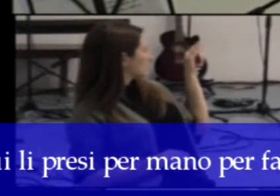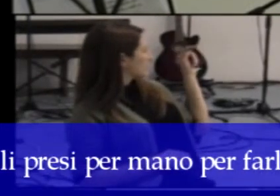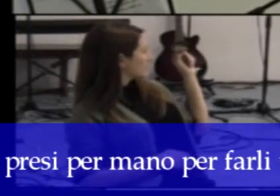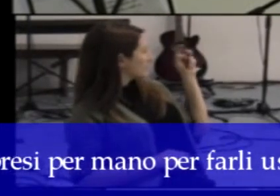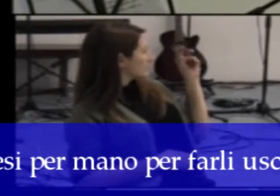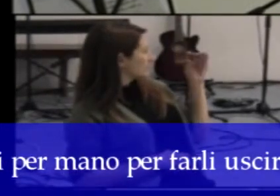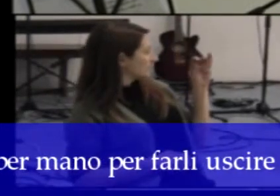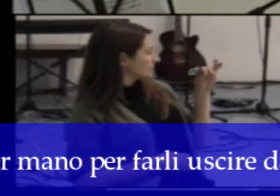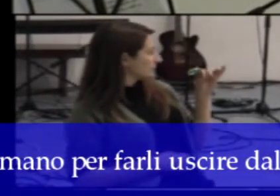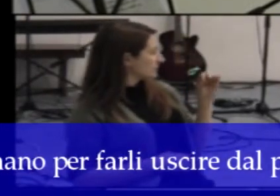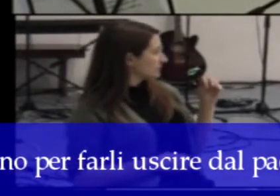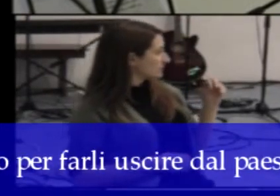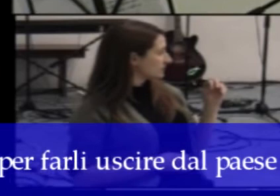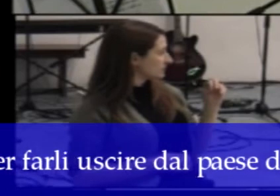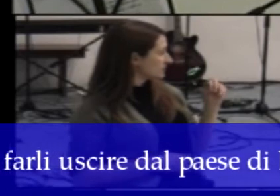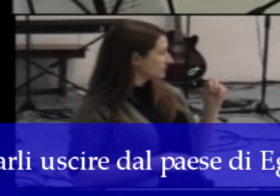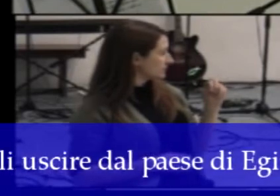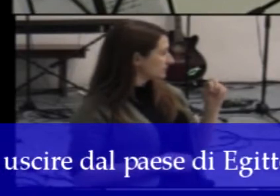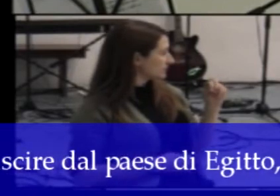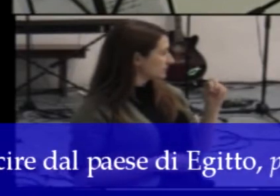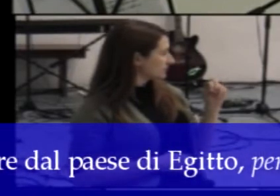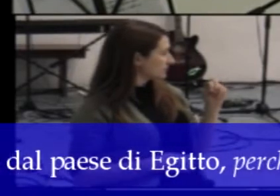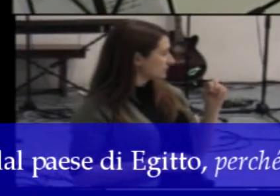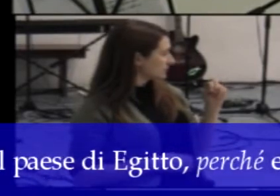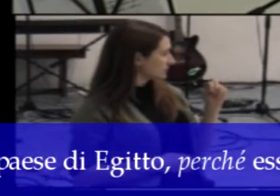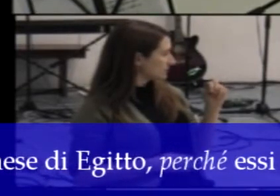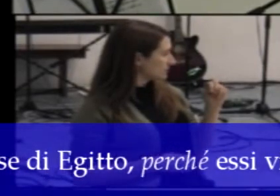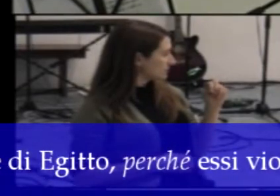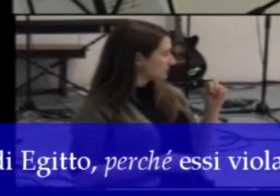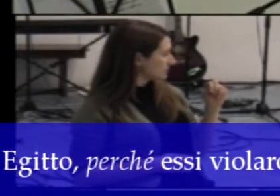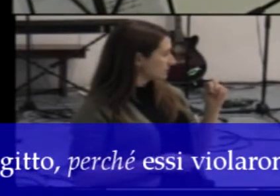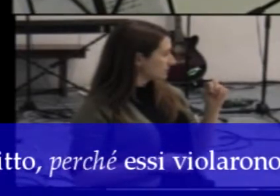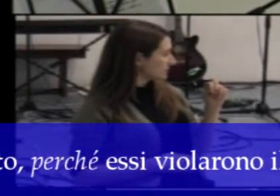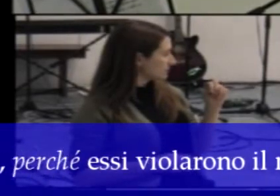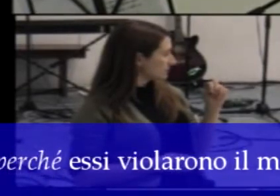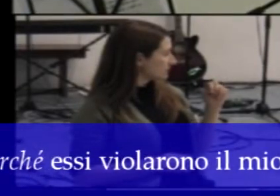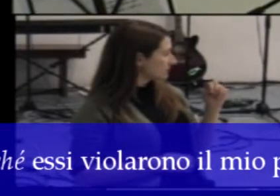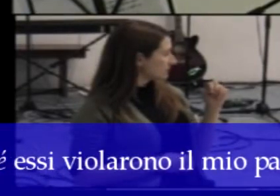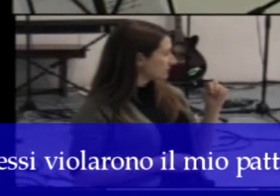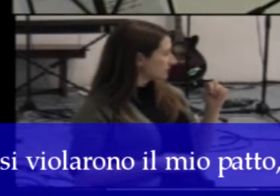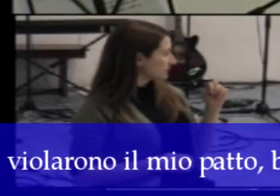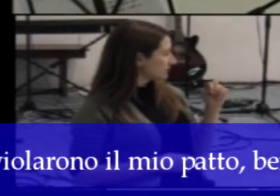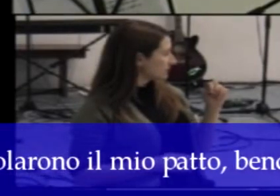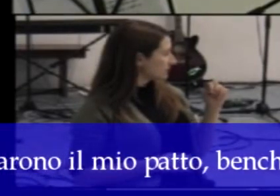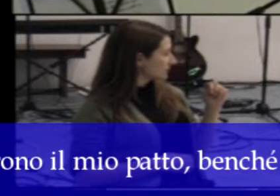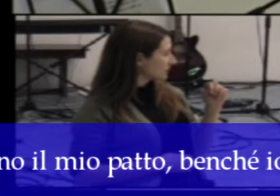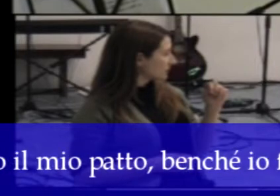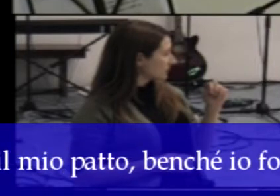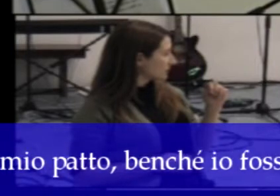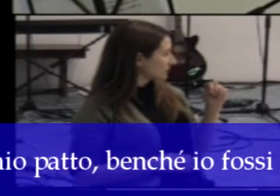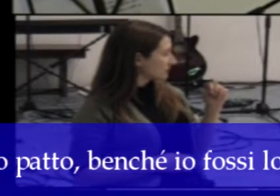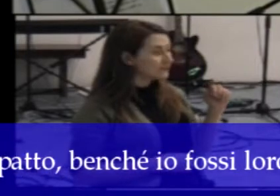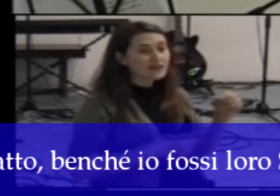paese dell'Egitto, ma un'alleanza che essi hanno violato, benché io fossi il loro Signore. Parola del Signore.